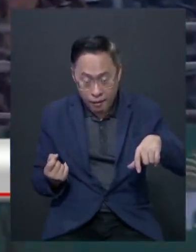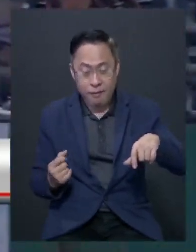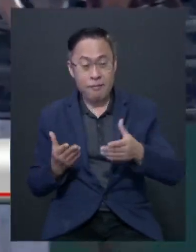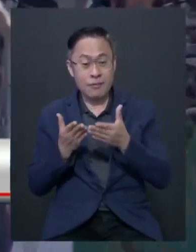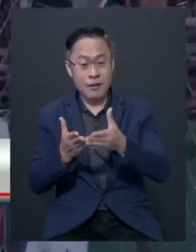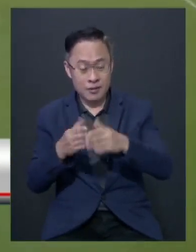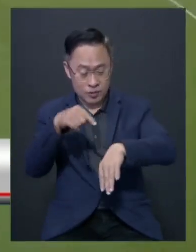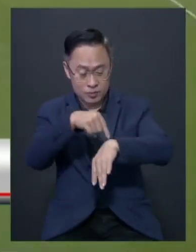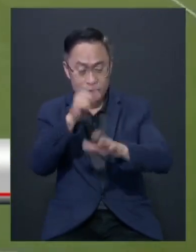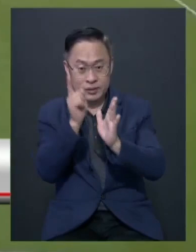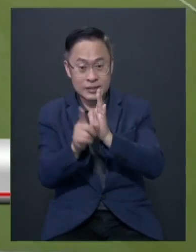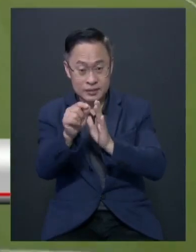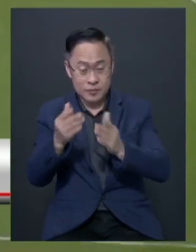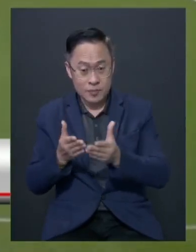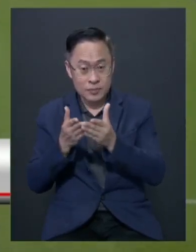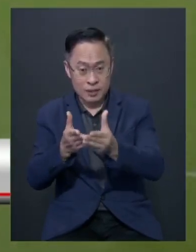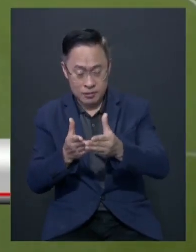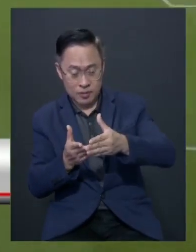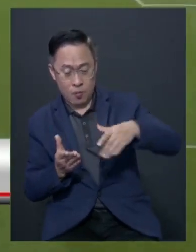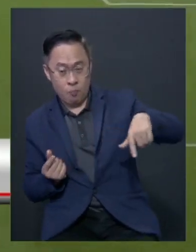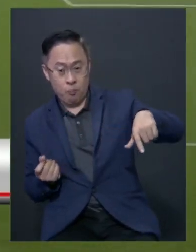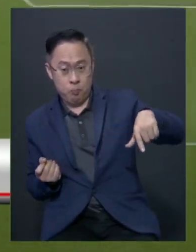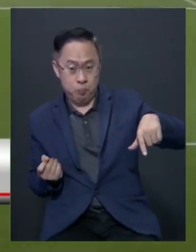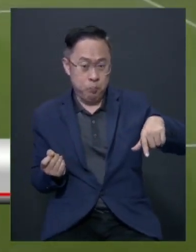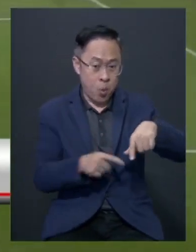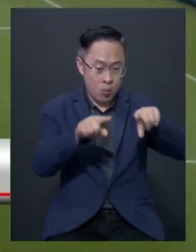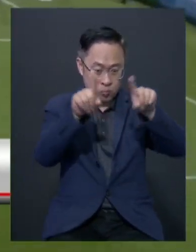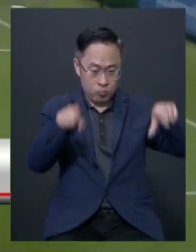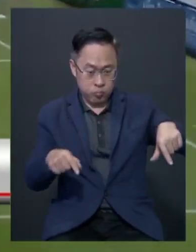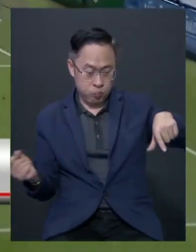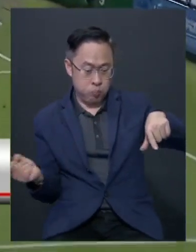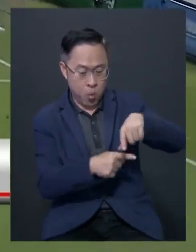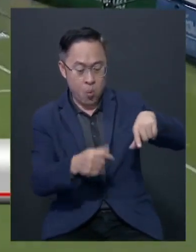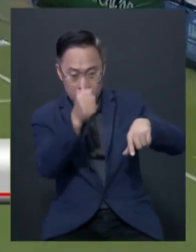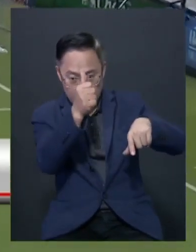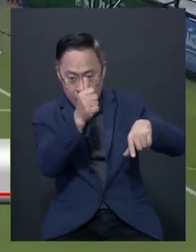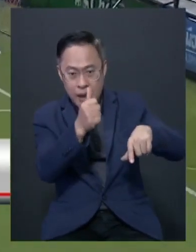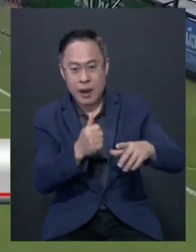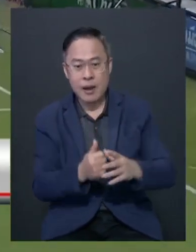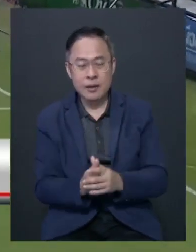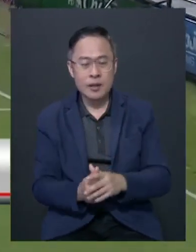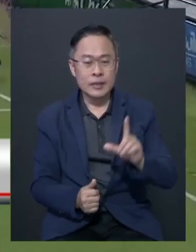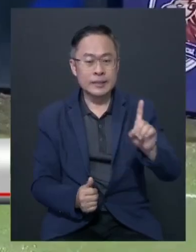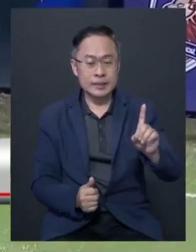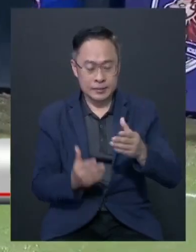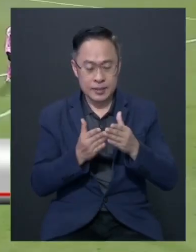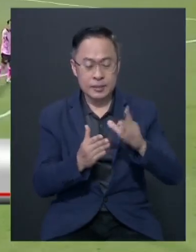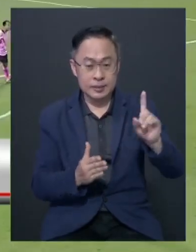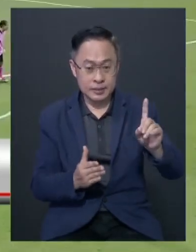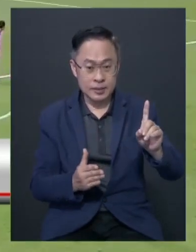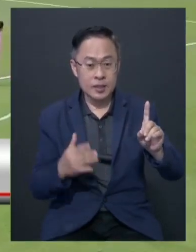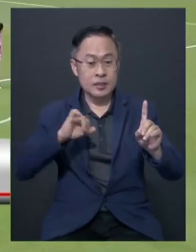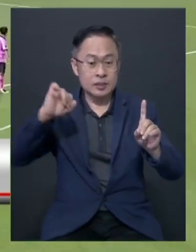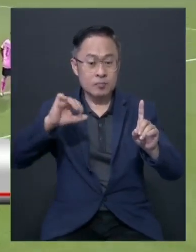าที20ครับยิงด้วยขวาติดไซก้อยเข้าประตูไปอย่างสวยงามจังหวะเติมขึ้นมาครับท่าเรือนำ 1-0 ครับ